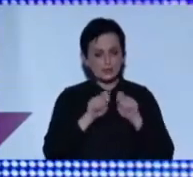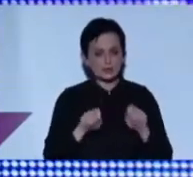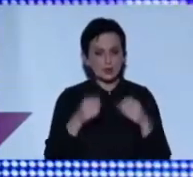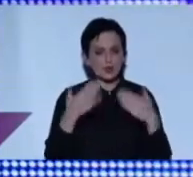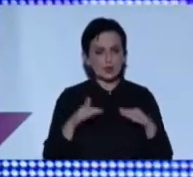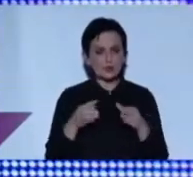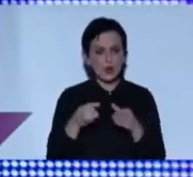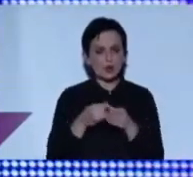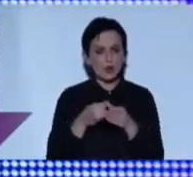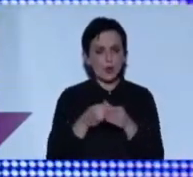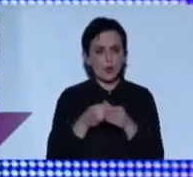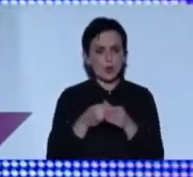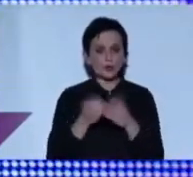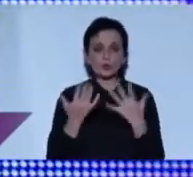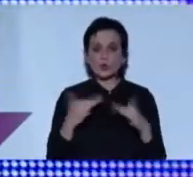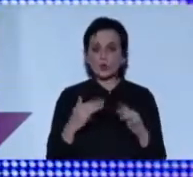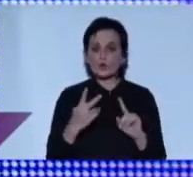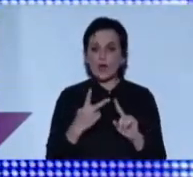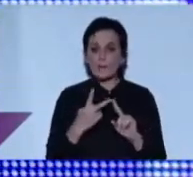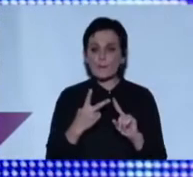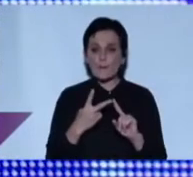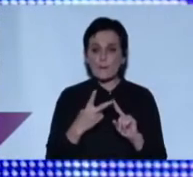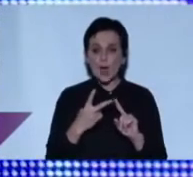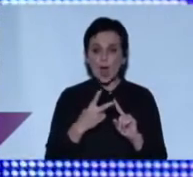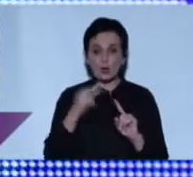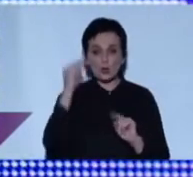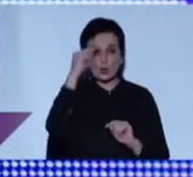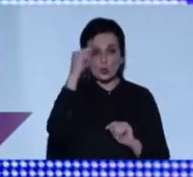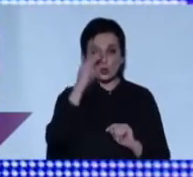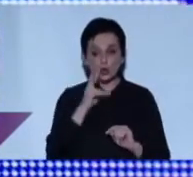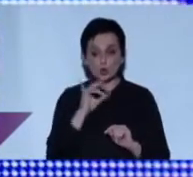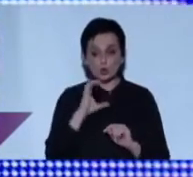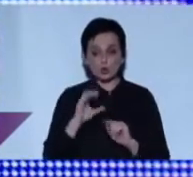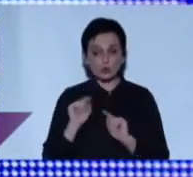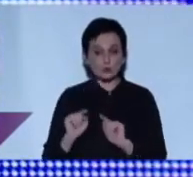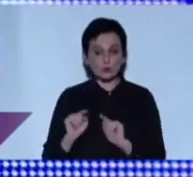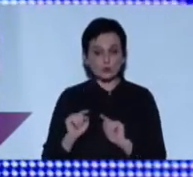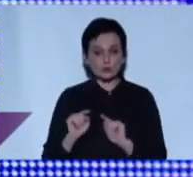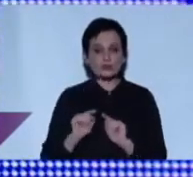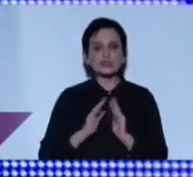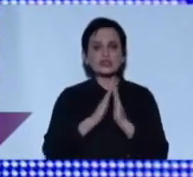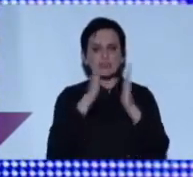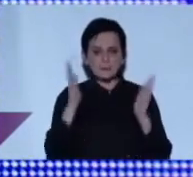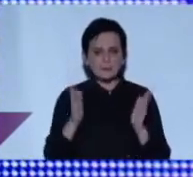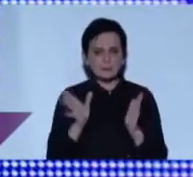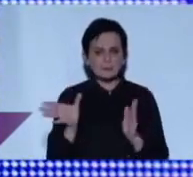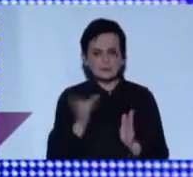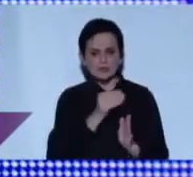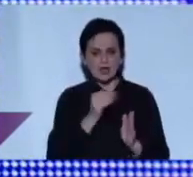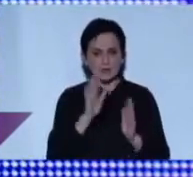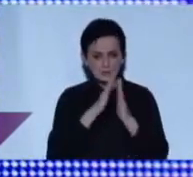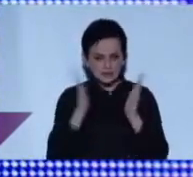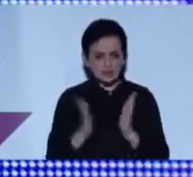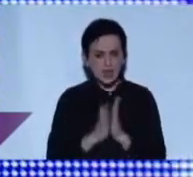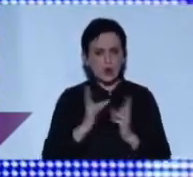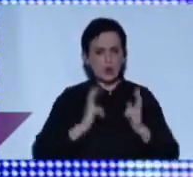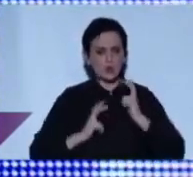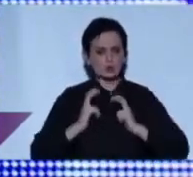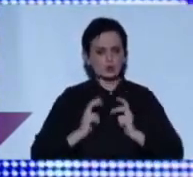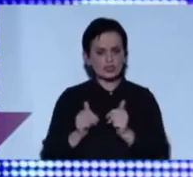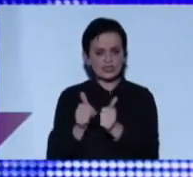უკვე მეორე კურსიდან და მთელი უნივერსიტეტი უდგას